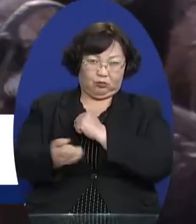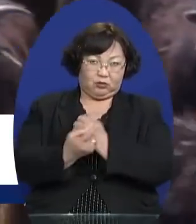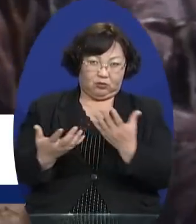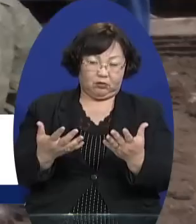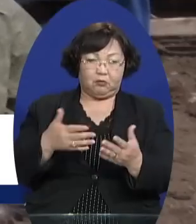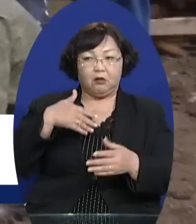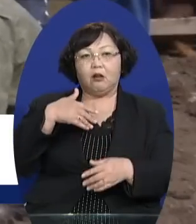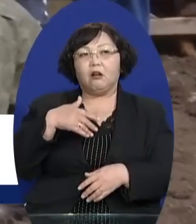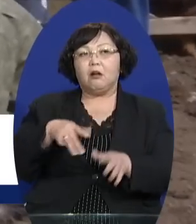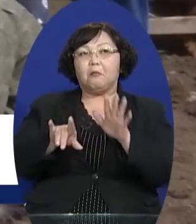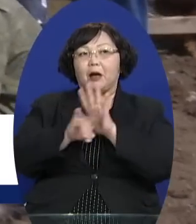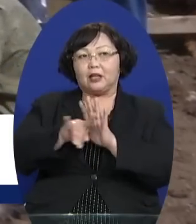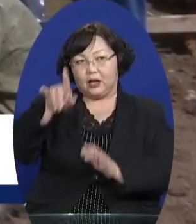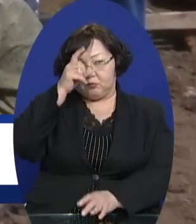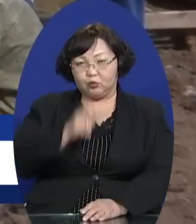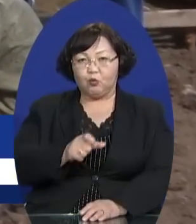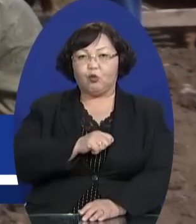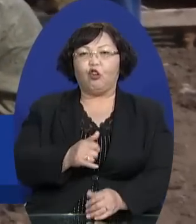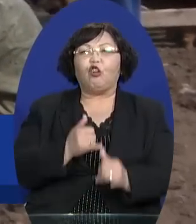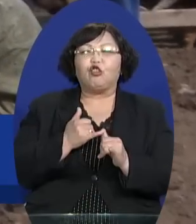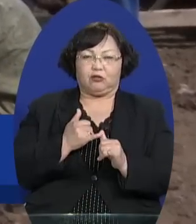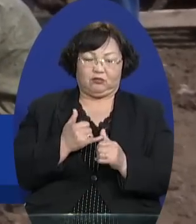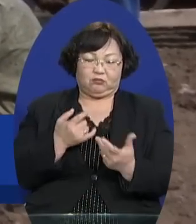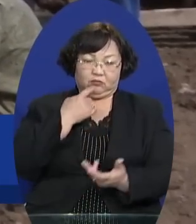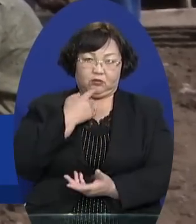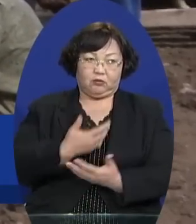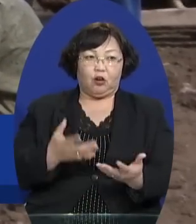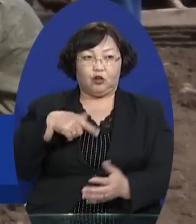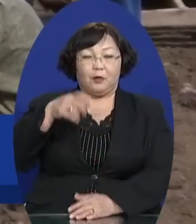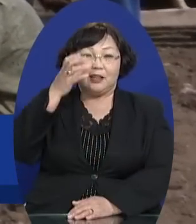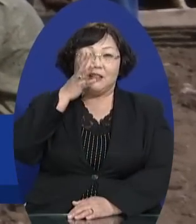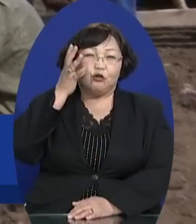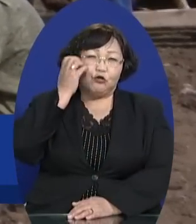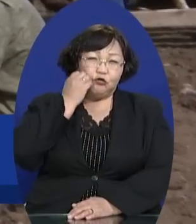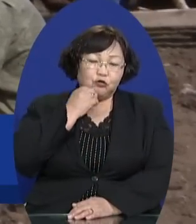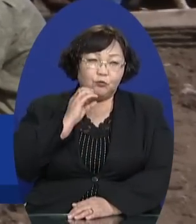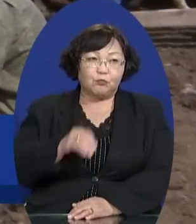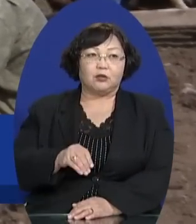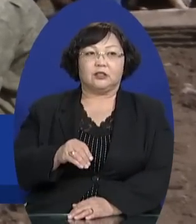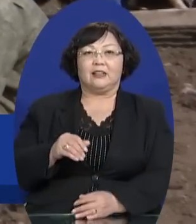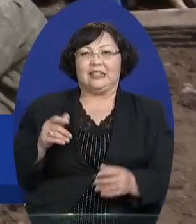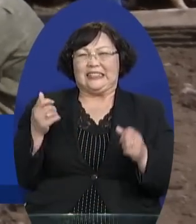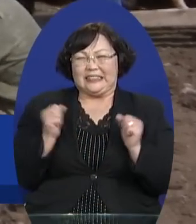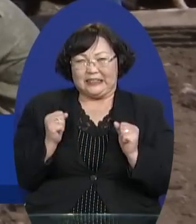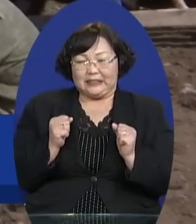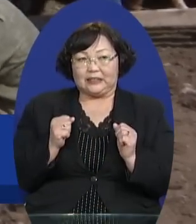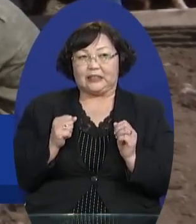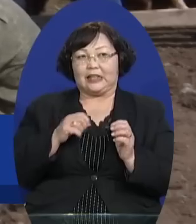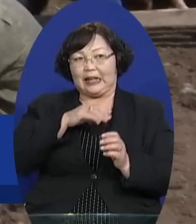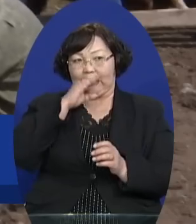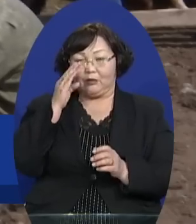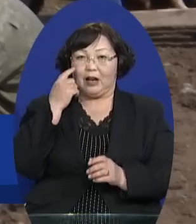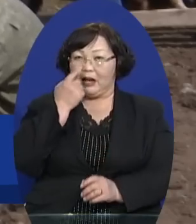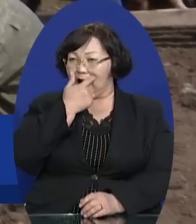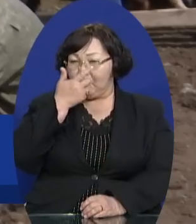байдаг. Яг зүгээр нас хөтөл болоод одоо бас яхан тэгэл ингээд нар боронтраар хөрх тэгэл одоо харааг үсэхгүй энэ төр